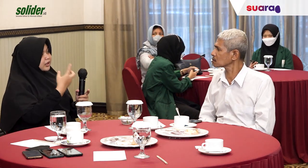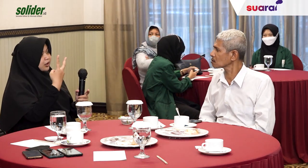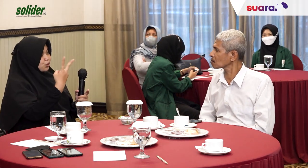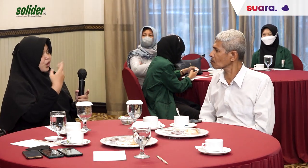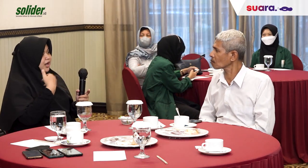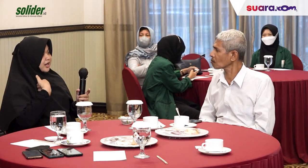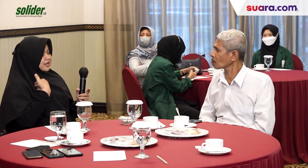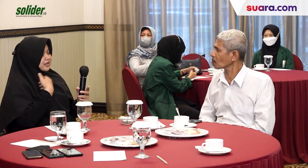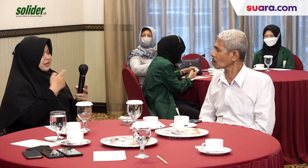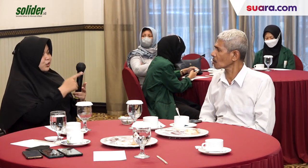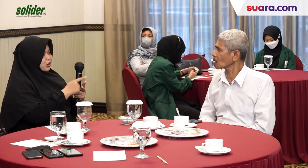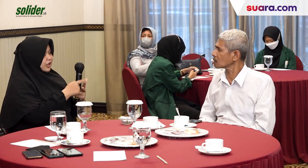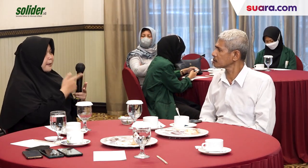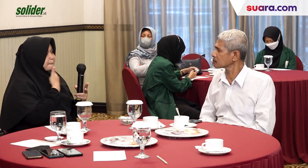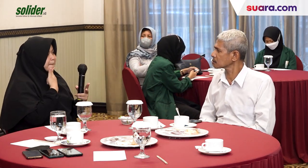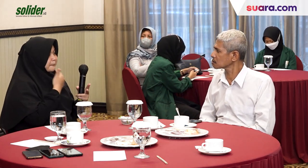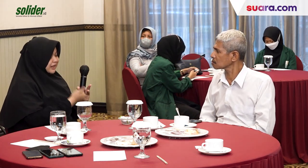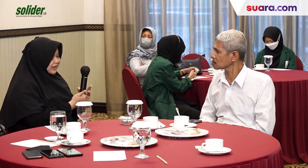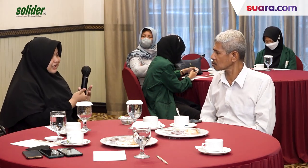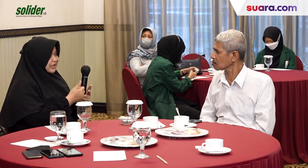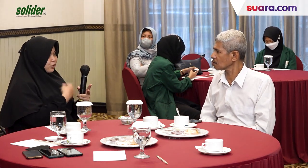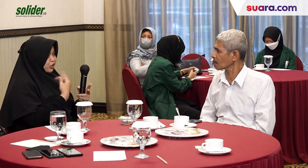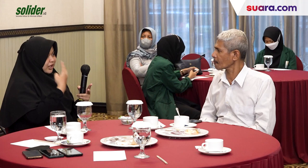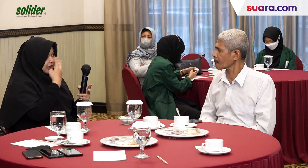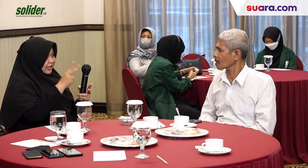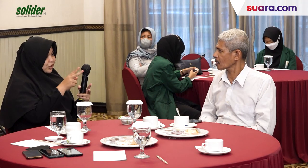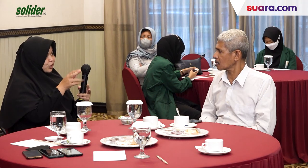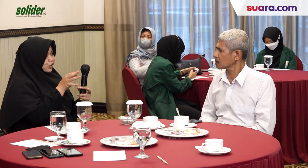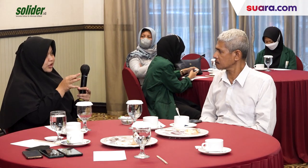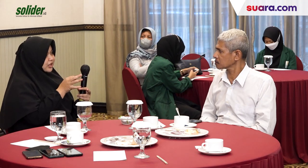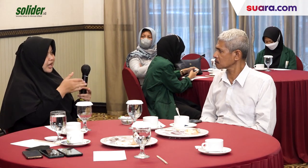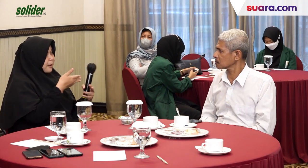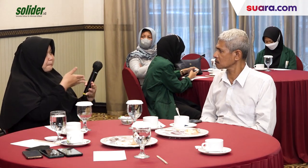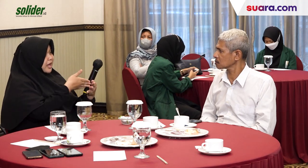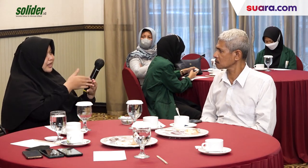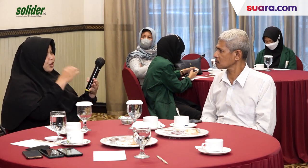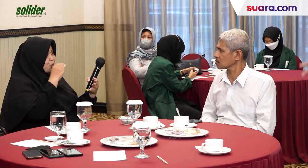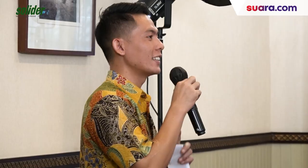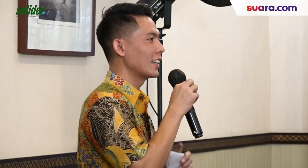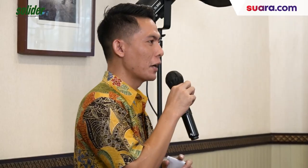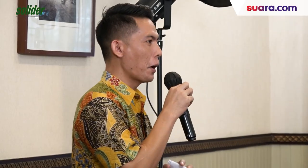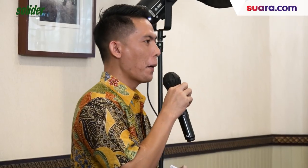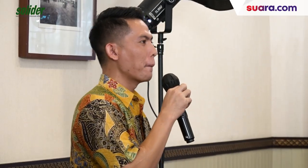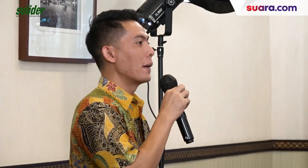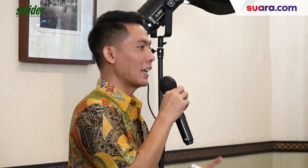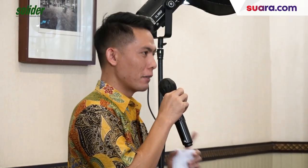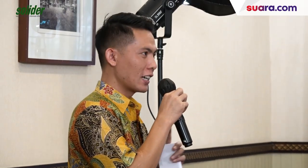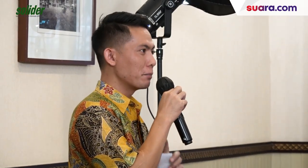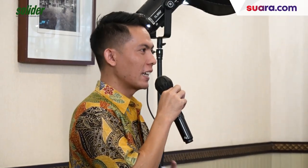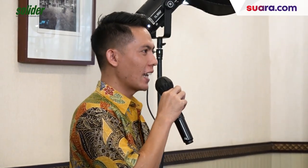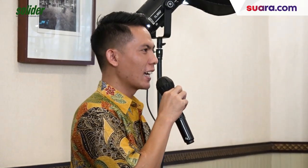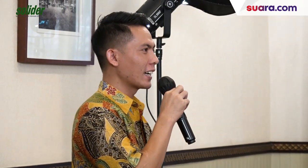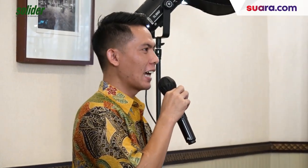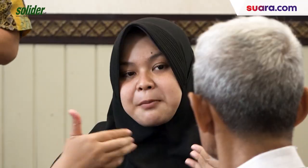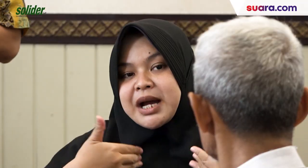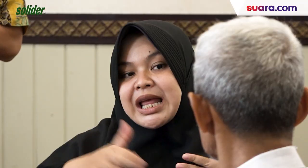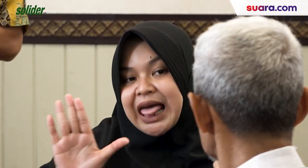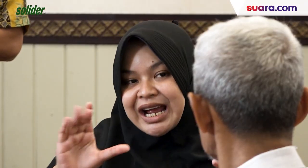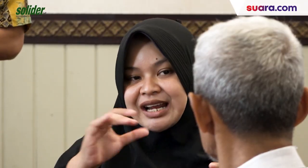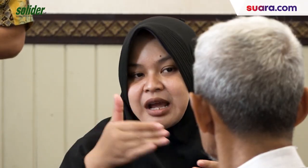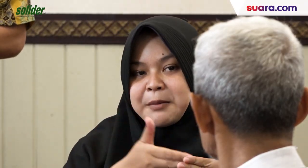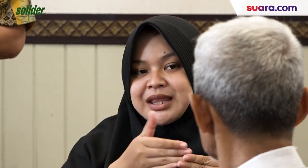dua ada satu ya yang paling penting kalau kita baca Kediri itu hambatan komunikasi hambatan komunikasi mana menghilangkan